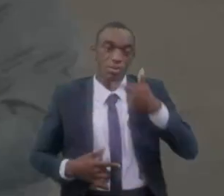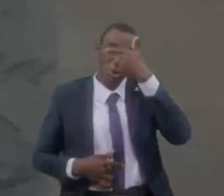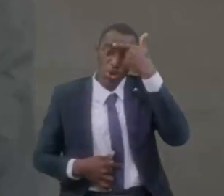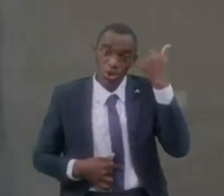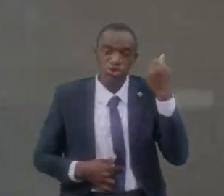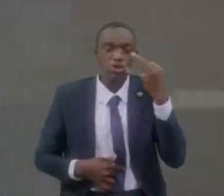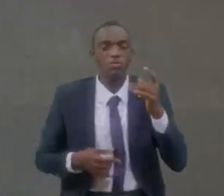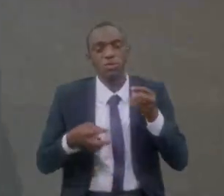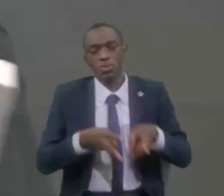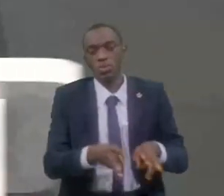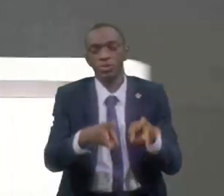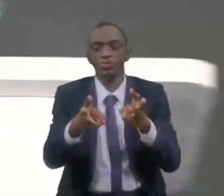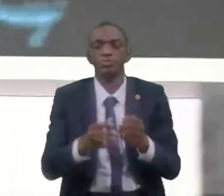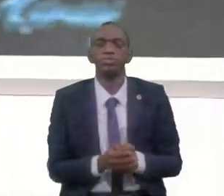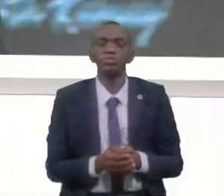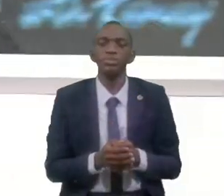route.